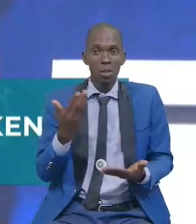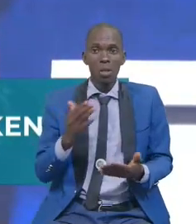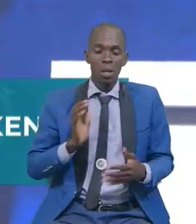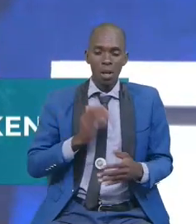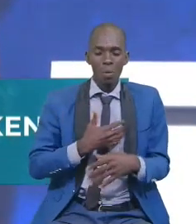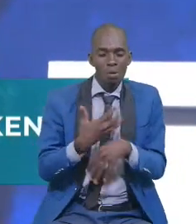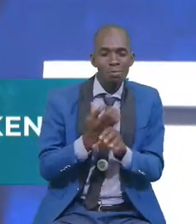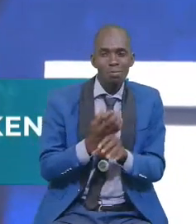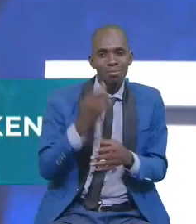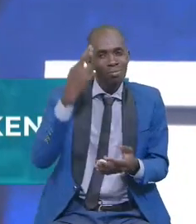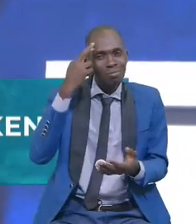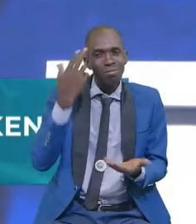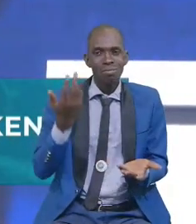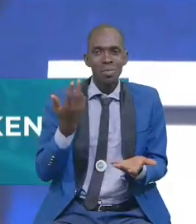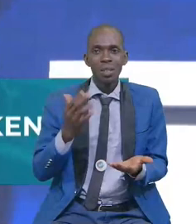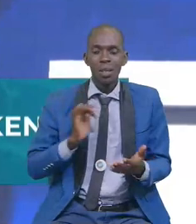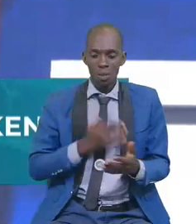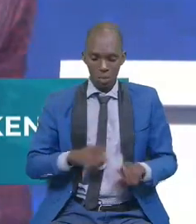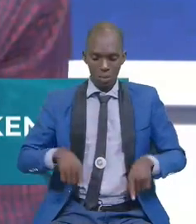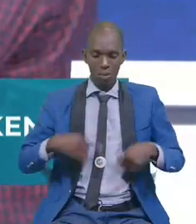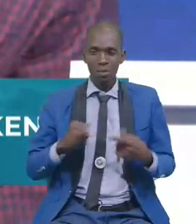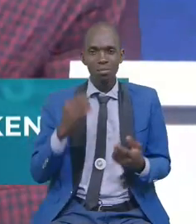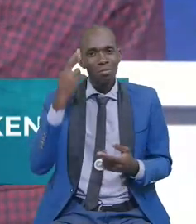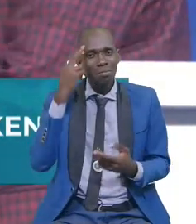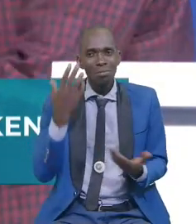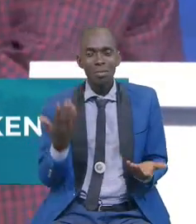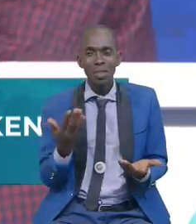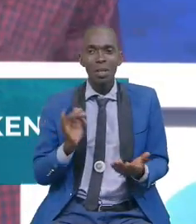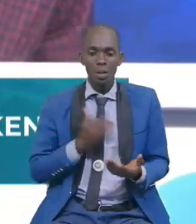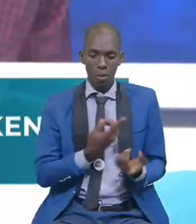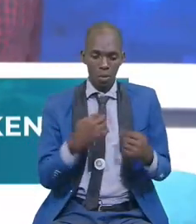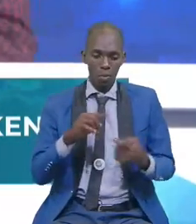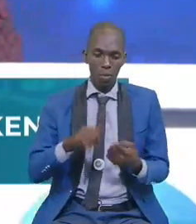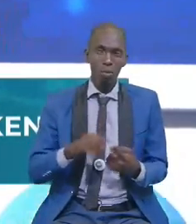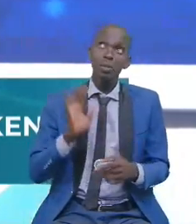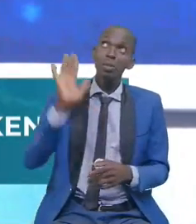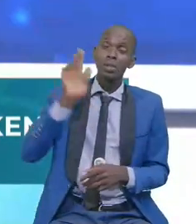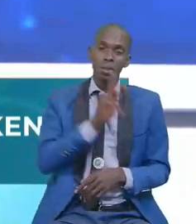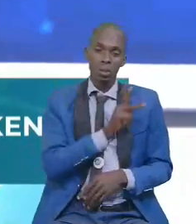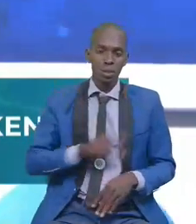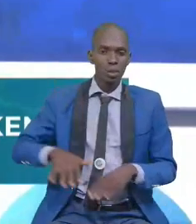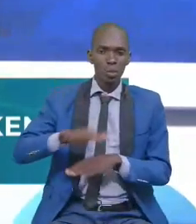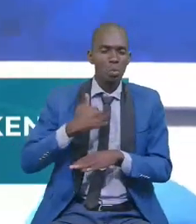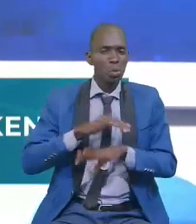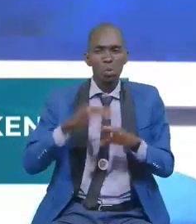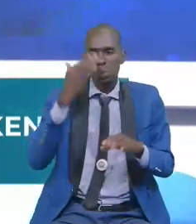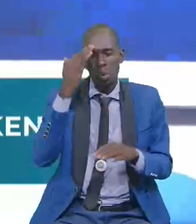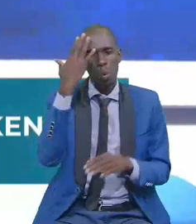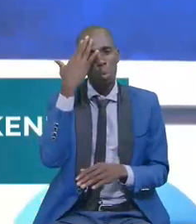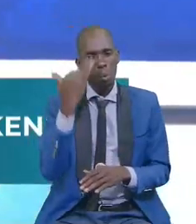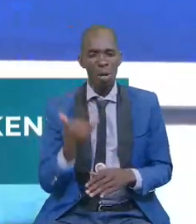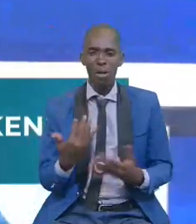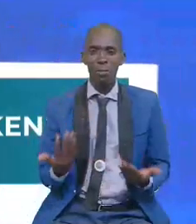création, notre existence, notre venue dans le royaume, on ne savait pas pourquoi.